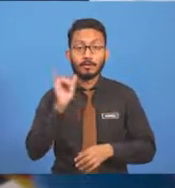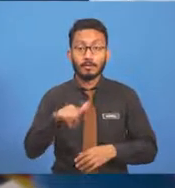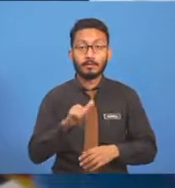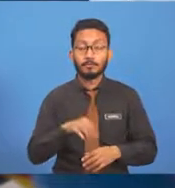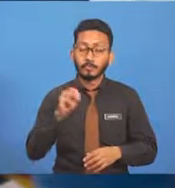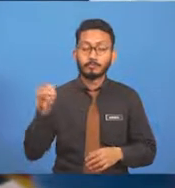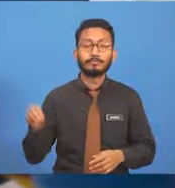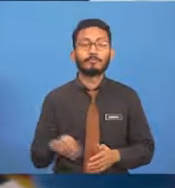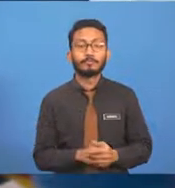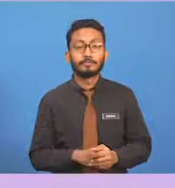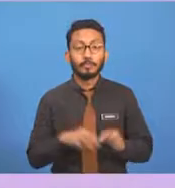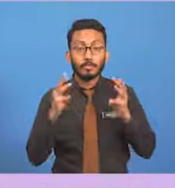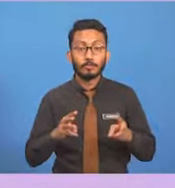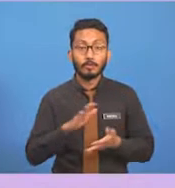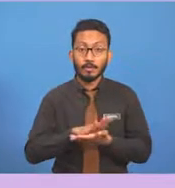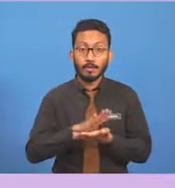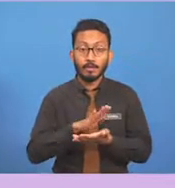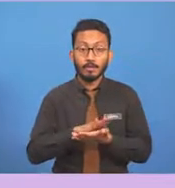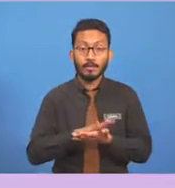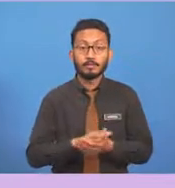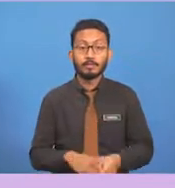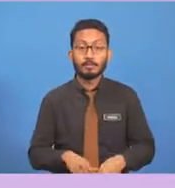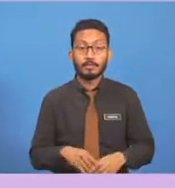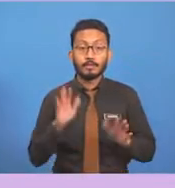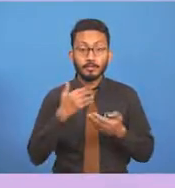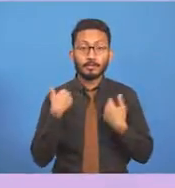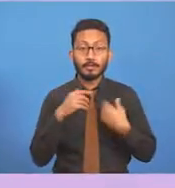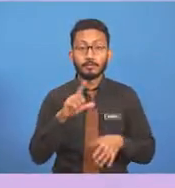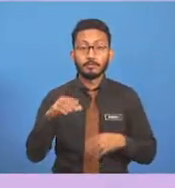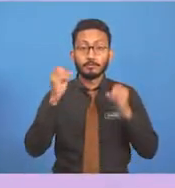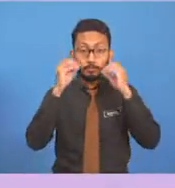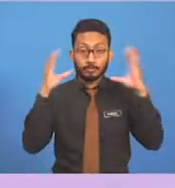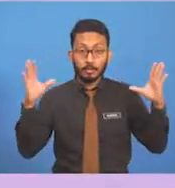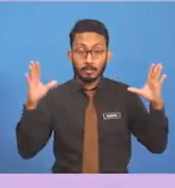Warga sekolah terdiri daripada guru besar,